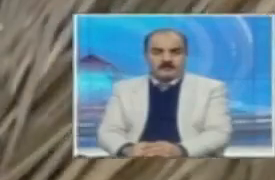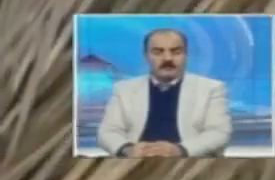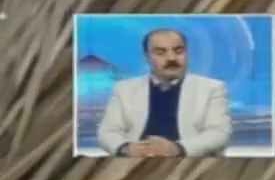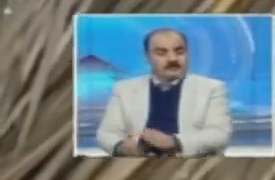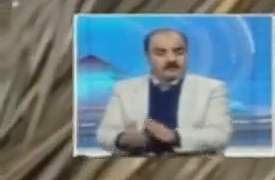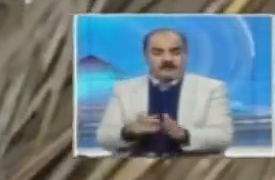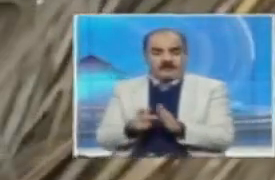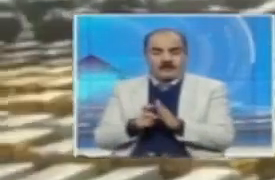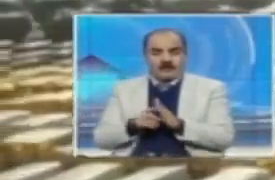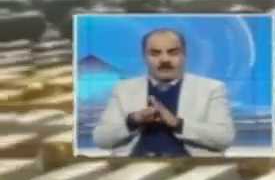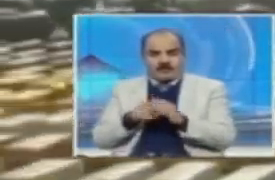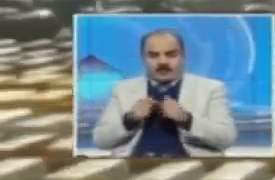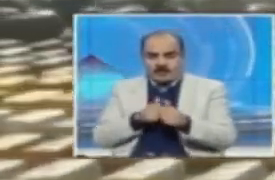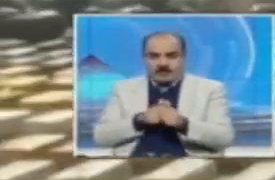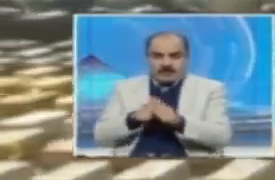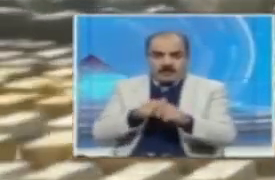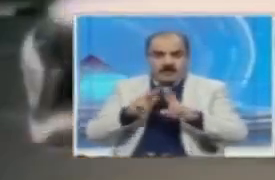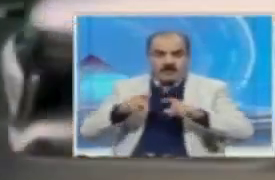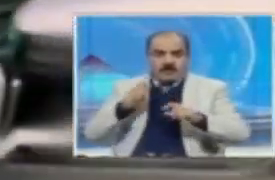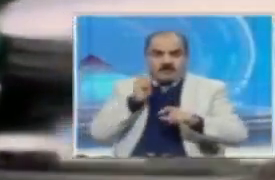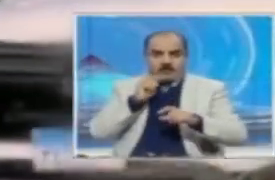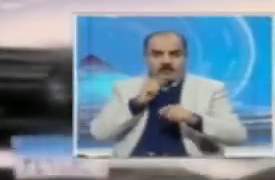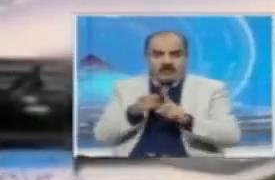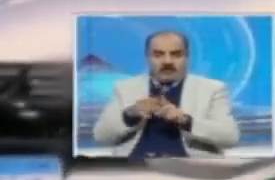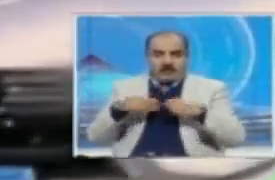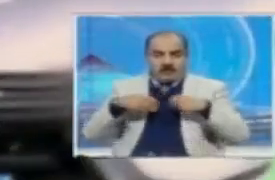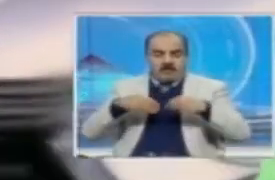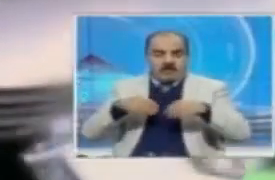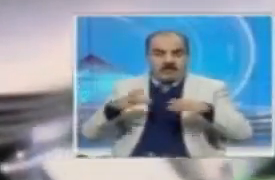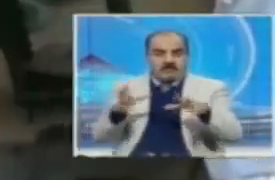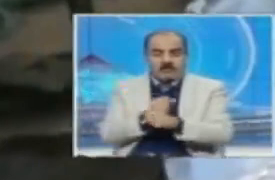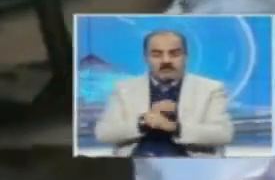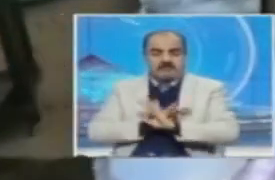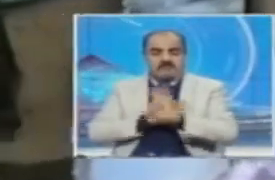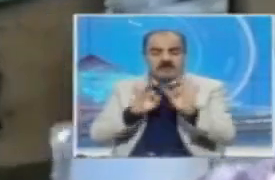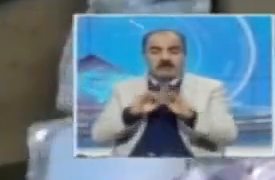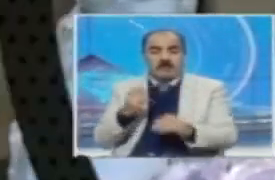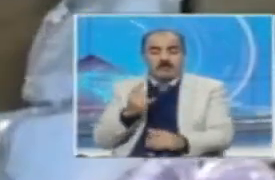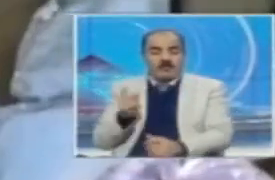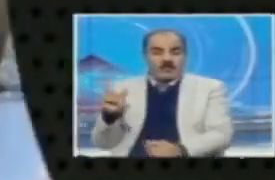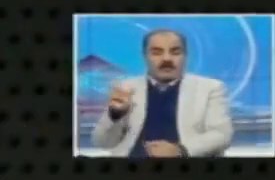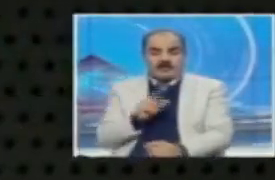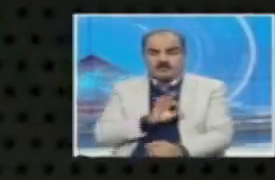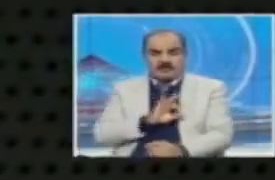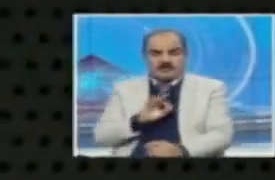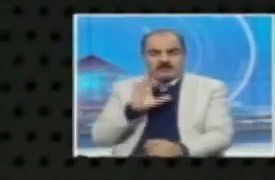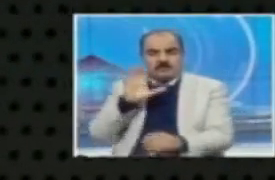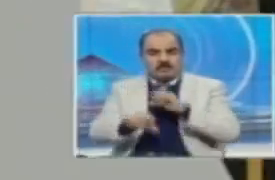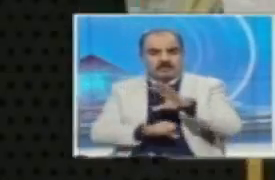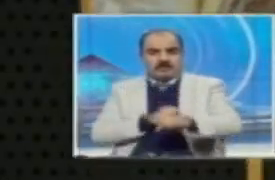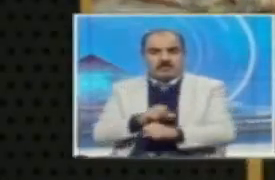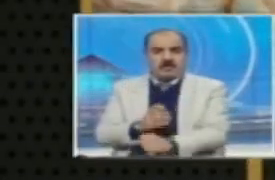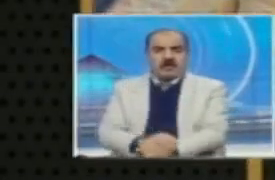وفي مجال مكافحة المخدرات وضبط المتاجرين فيها، تمكنت أجهزة وزارة الداخلية خلال